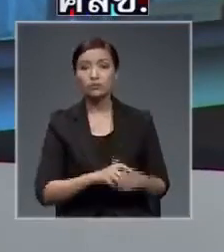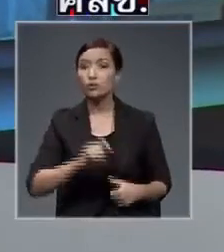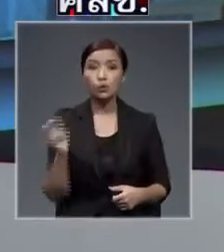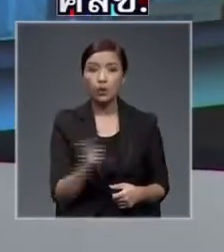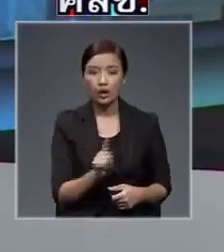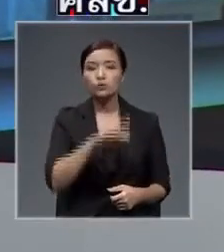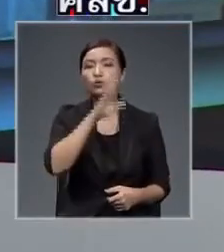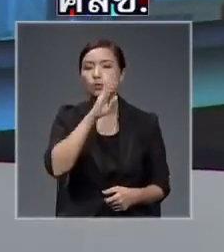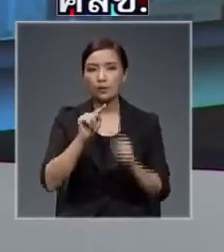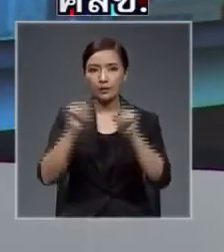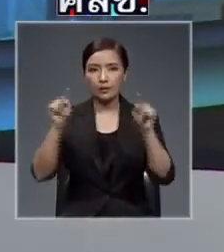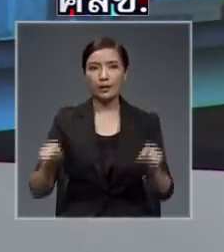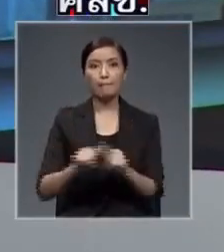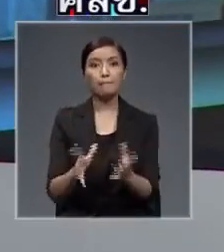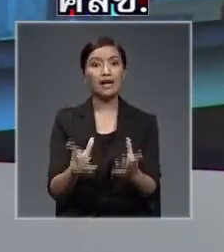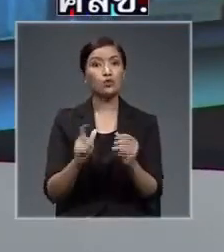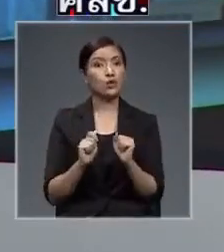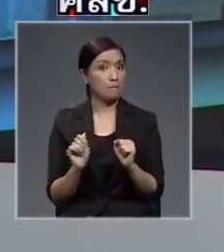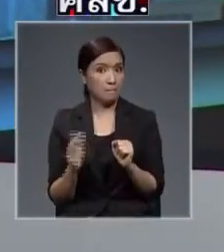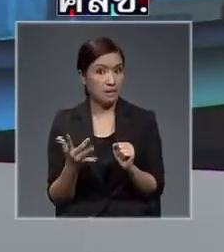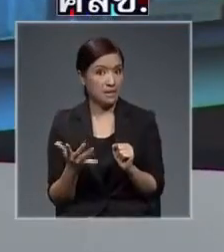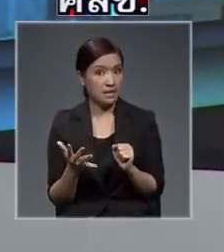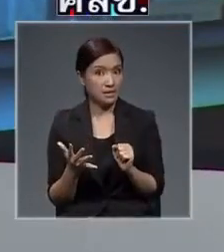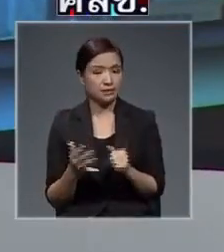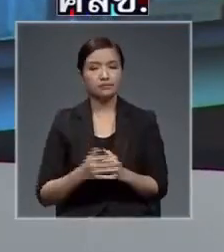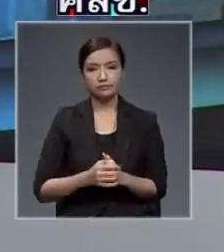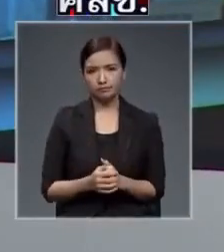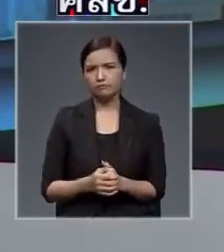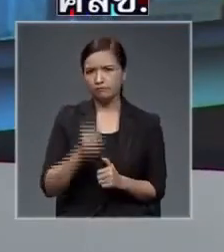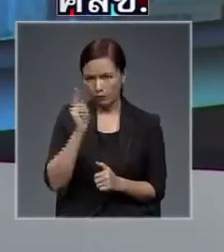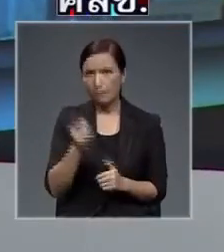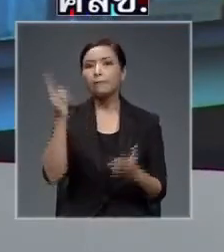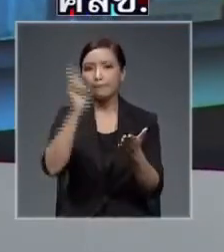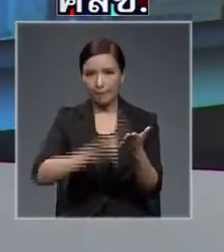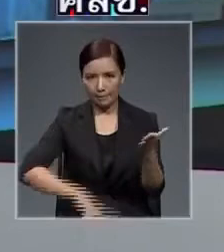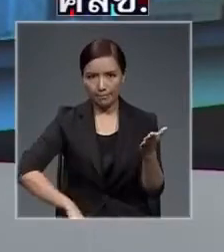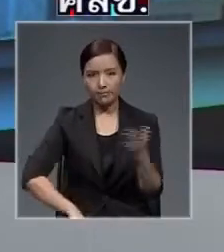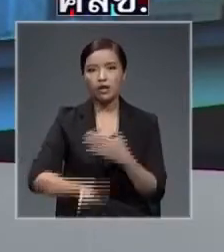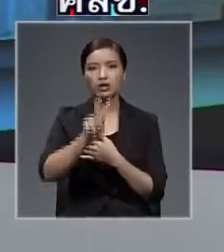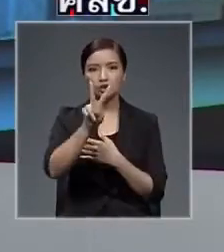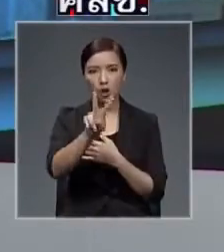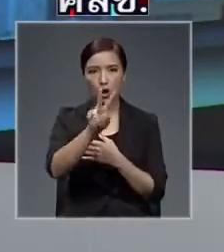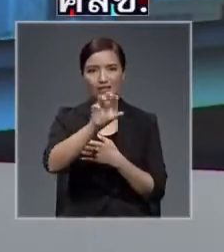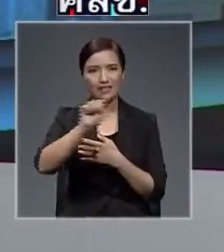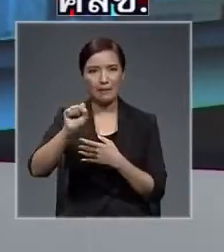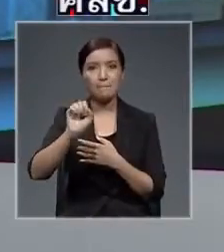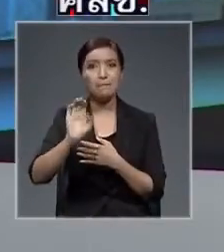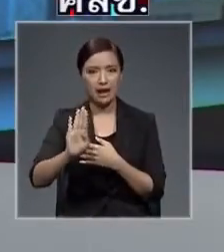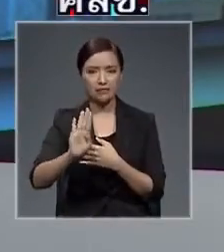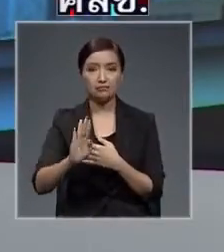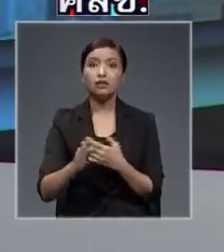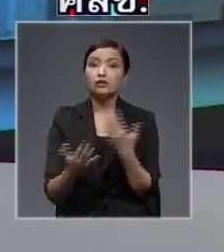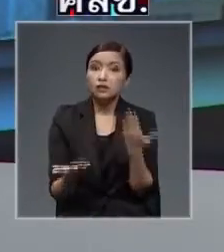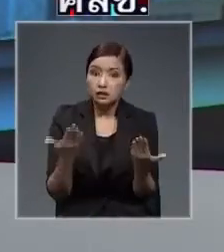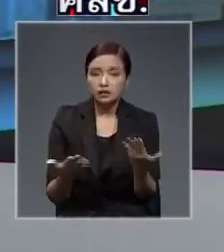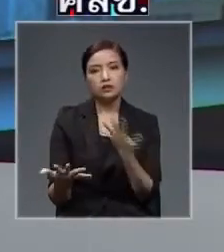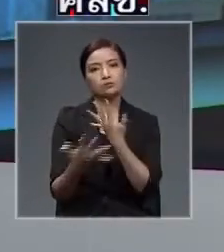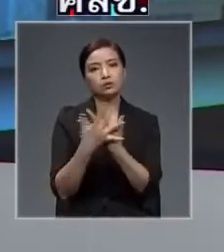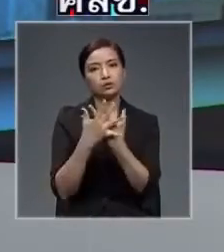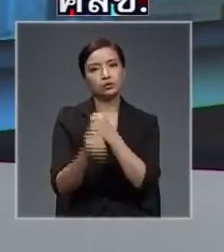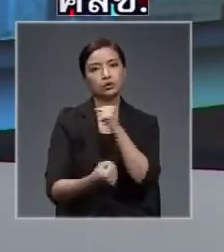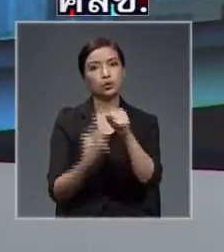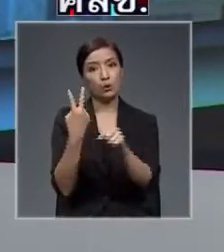าไม่มีใบอนุญาตให้ใช้เครื่องเนี่ยนะคะก็จะปรับไม่เกิน 200,000 บาทหรือจำคุกไม่เกิน2ปี